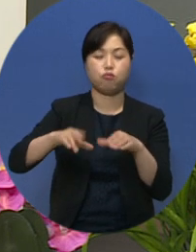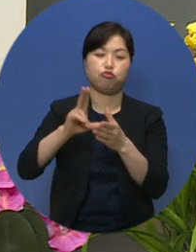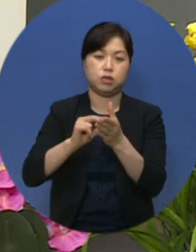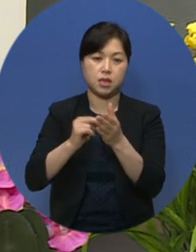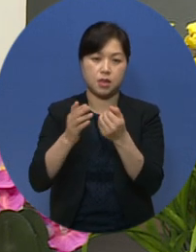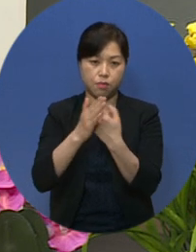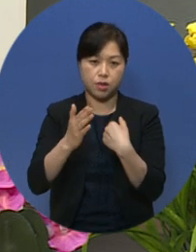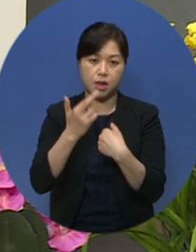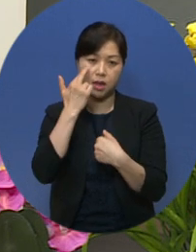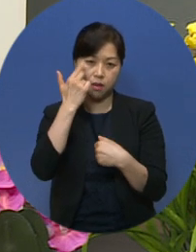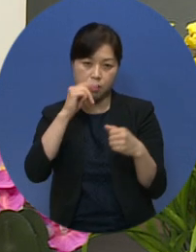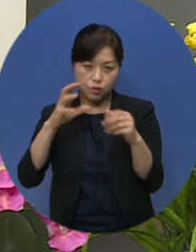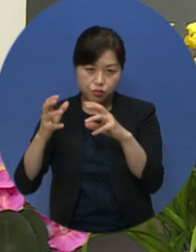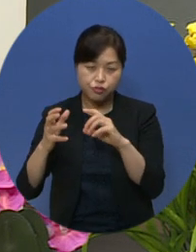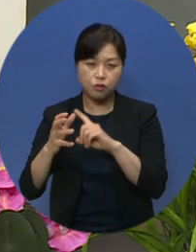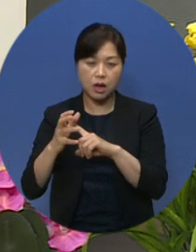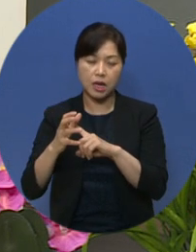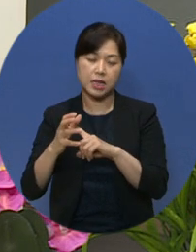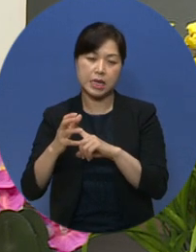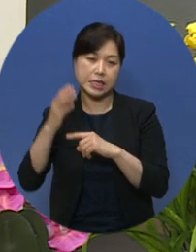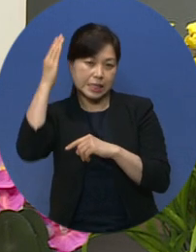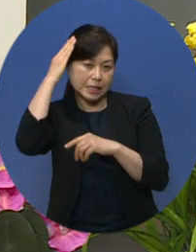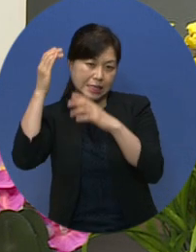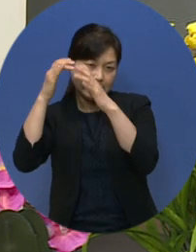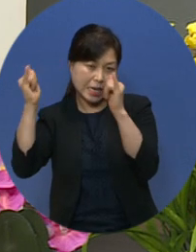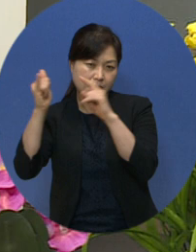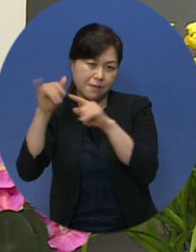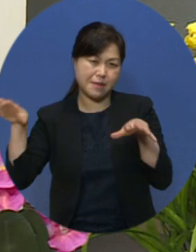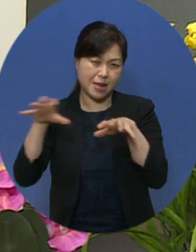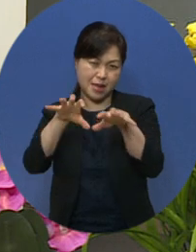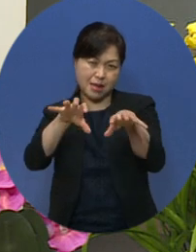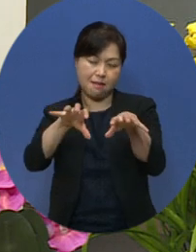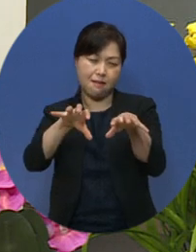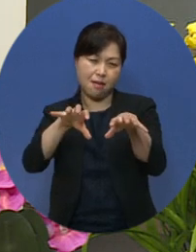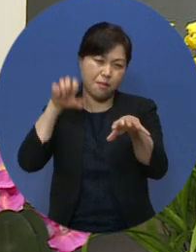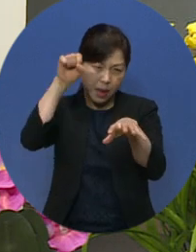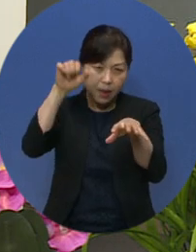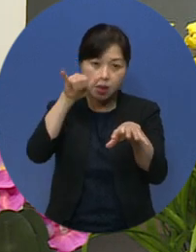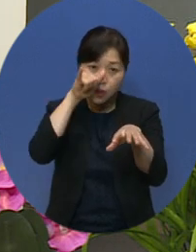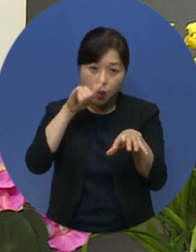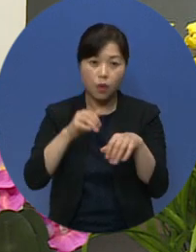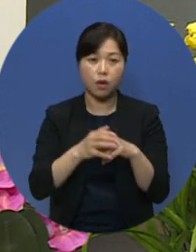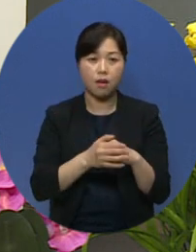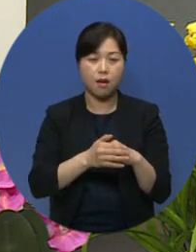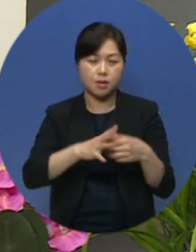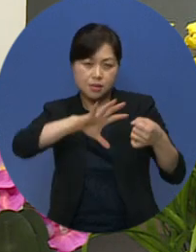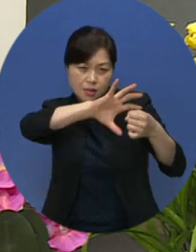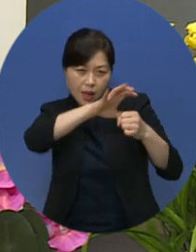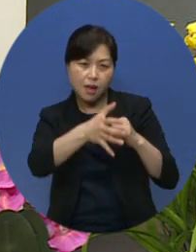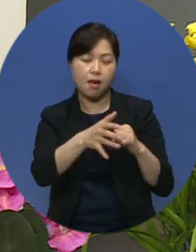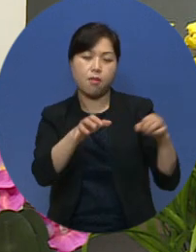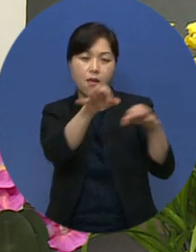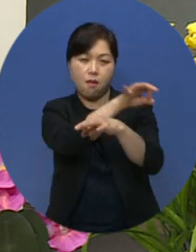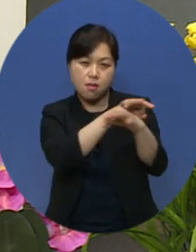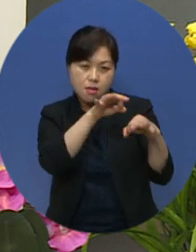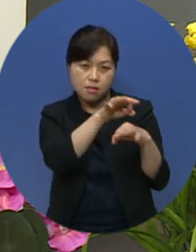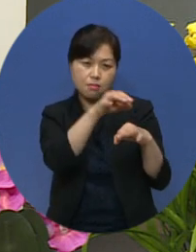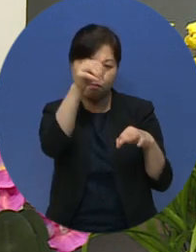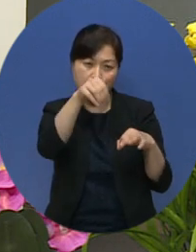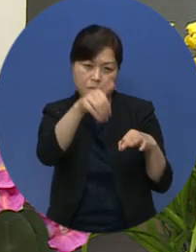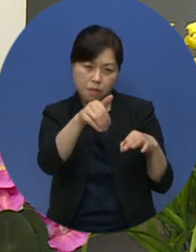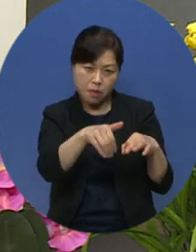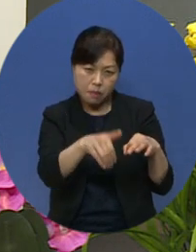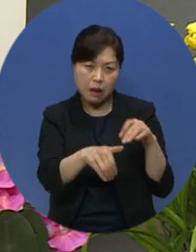에 여기저기에서 일어나고 있고 세계 정세는 날로날로 자고 일어나면 심각한